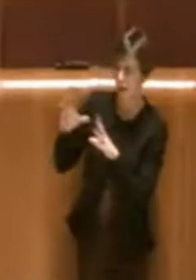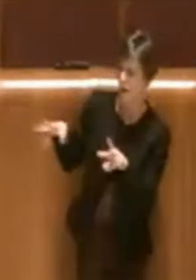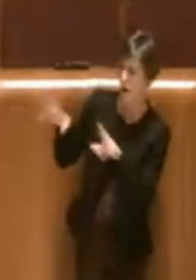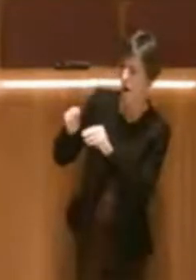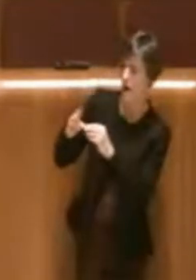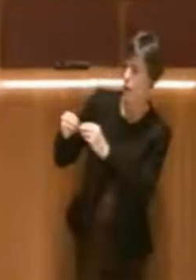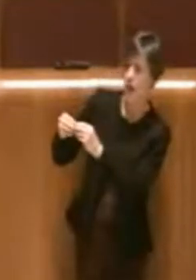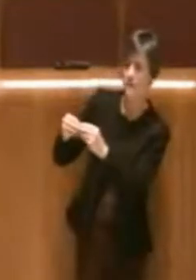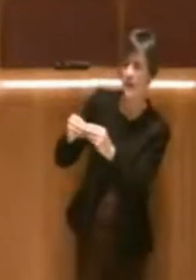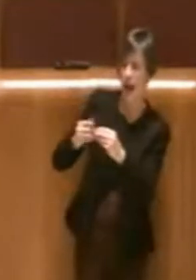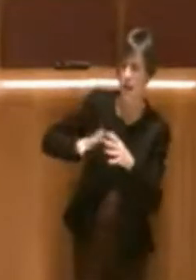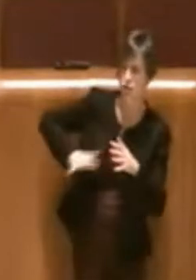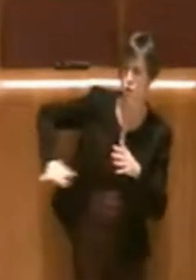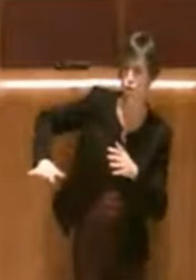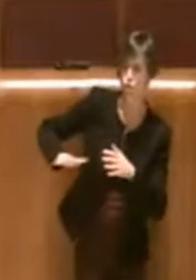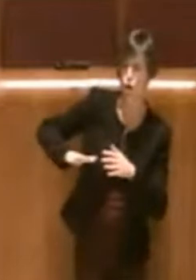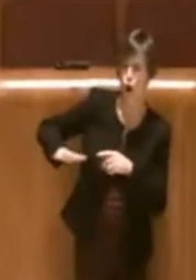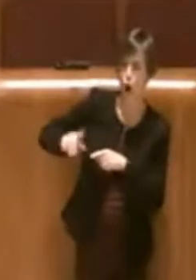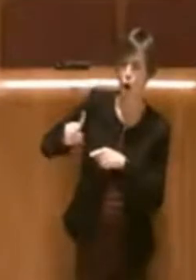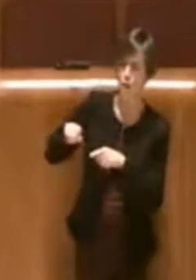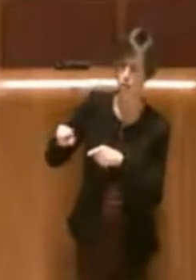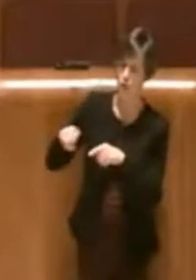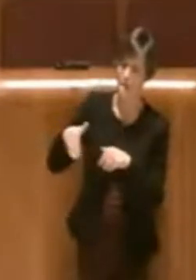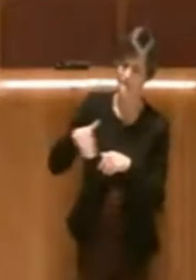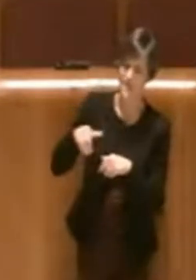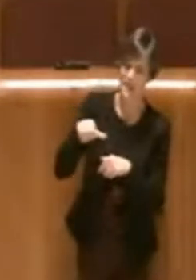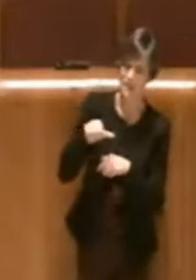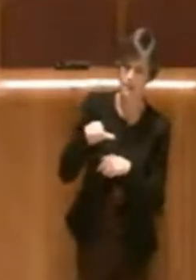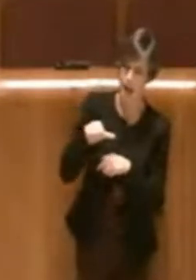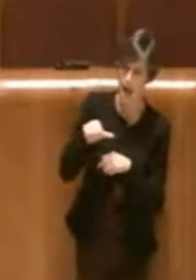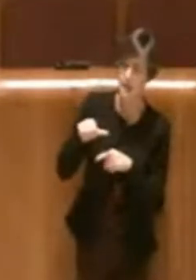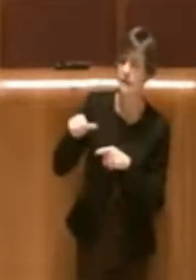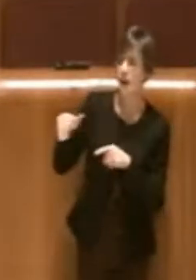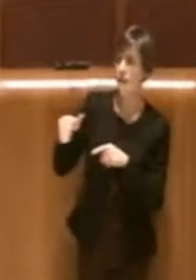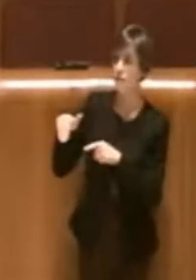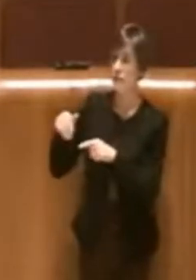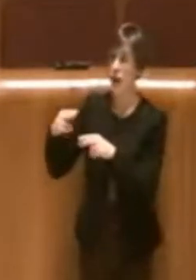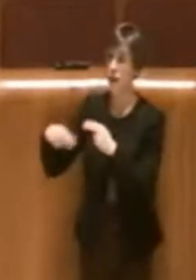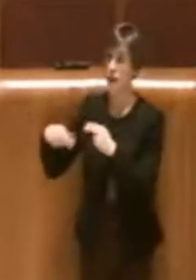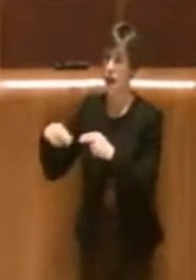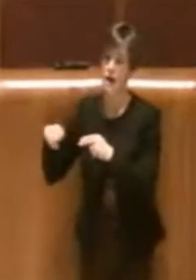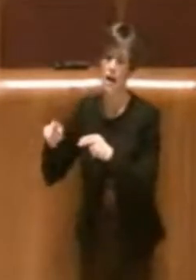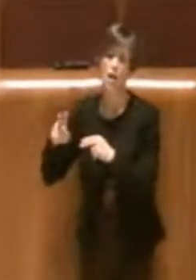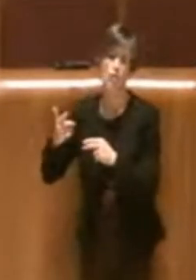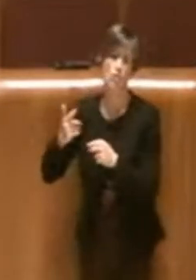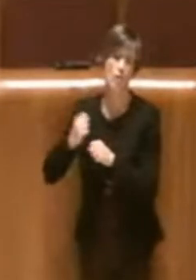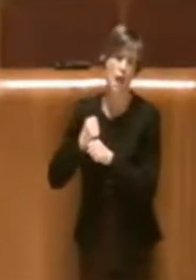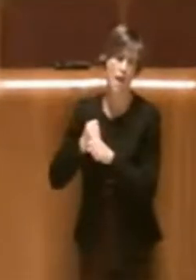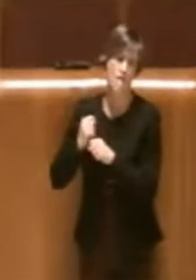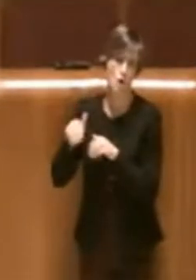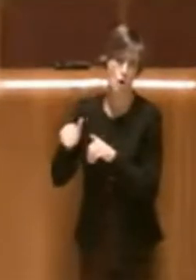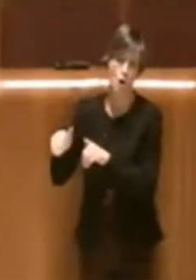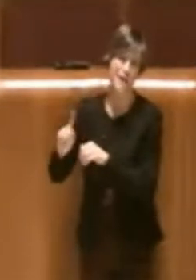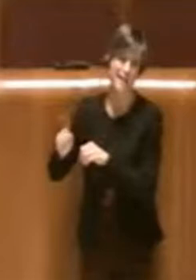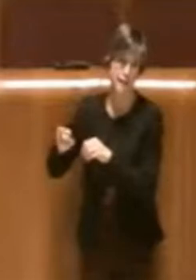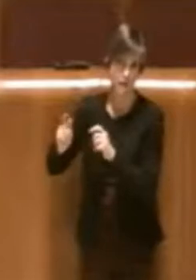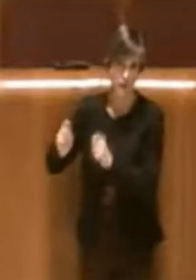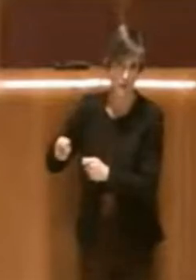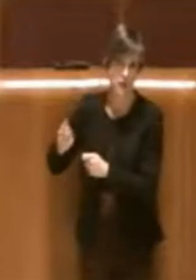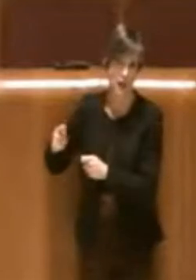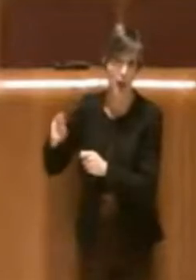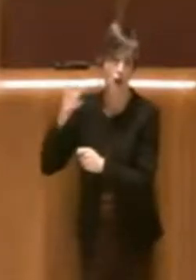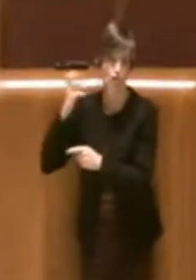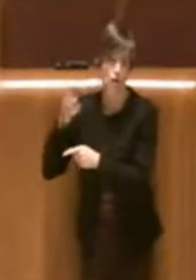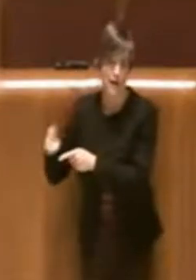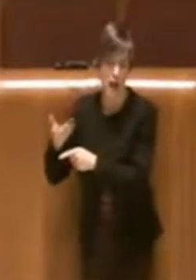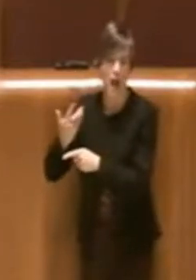una nuova viabilità che interesserà via La Spezia e via Taranto. I lavori partiranno a fine gennaio, è una gara